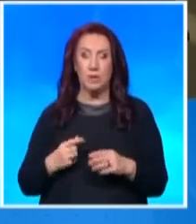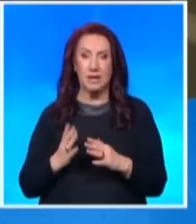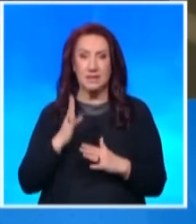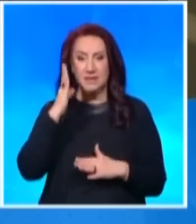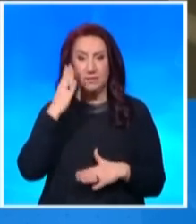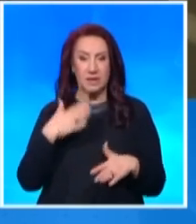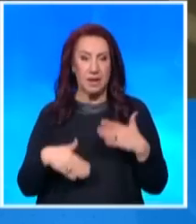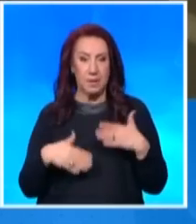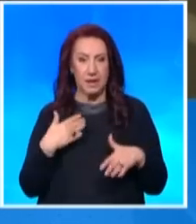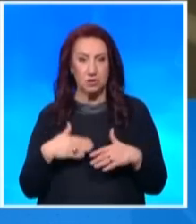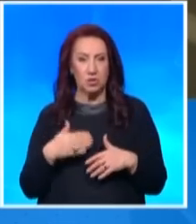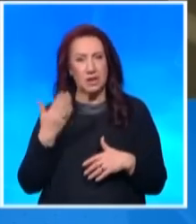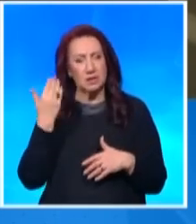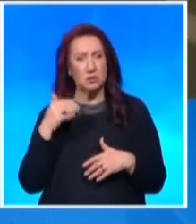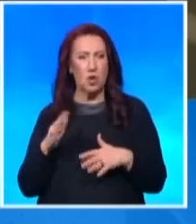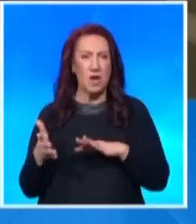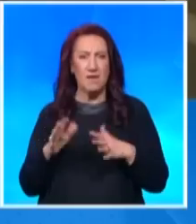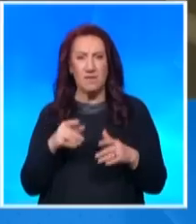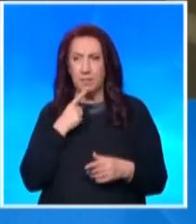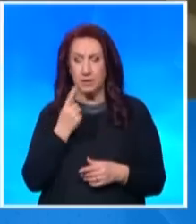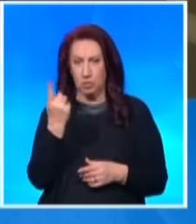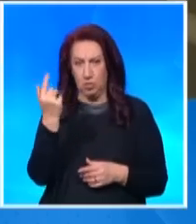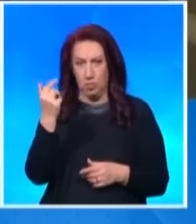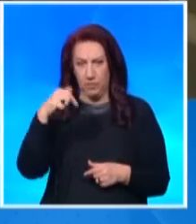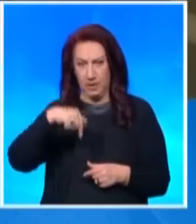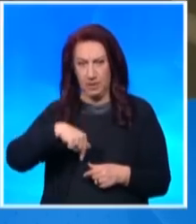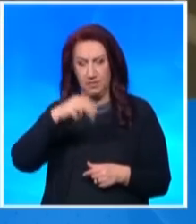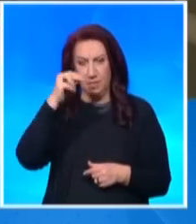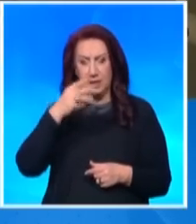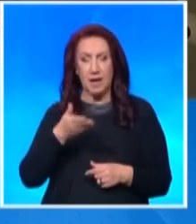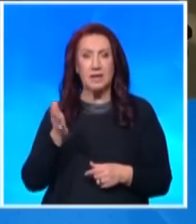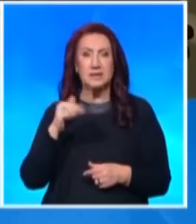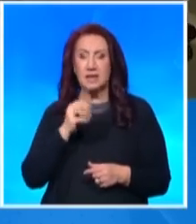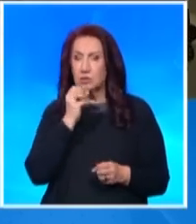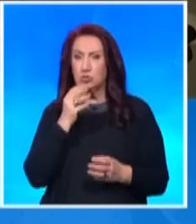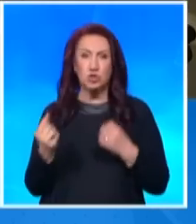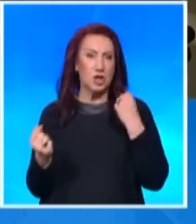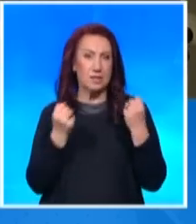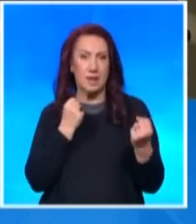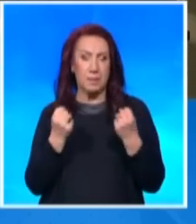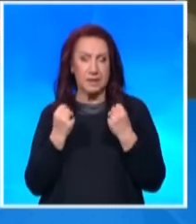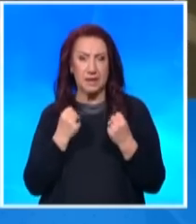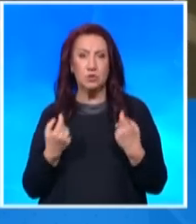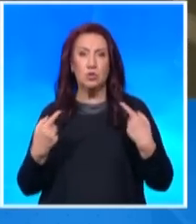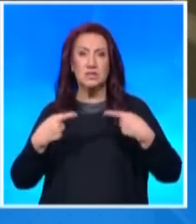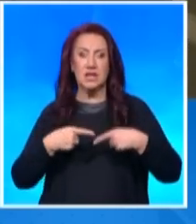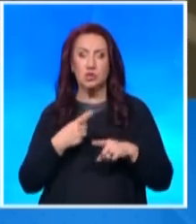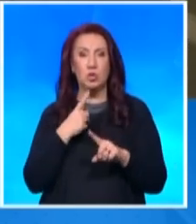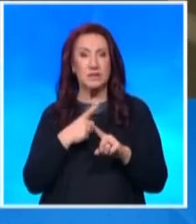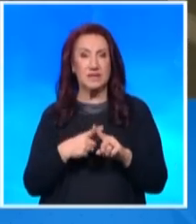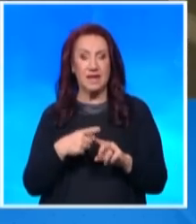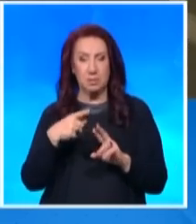че той беше временно изтеглен в България, след като се случи нападението над Християн